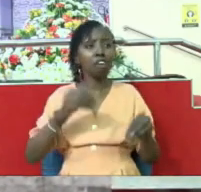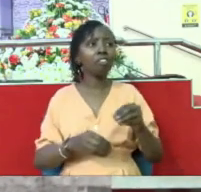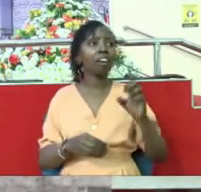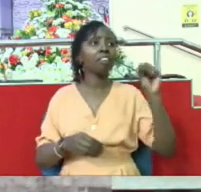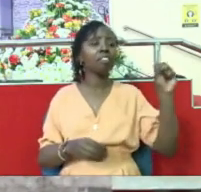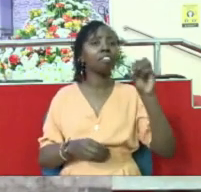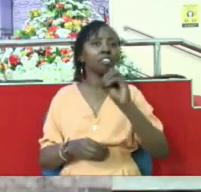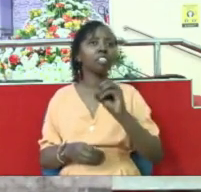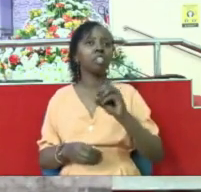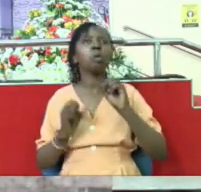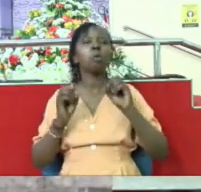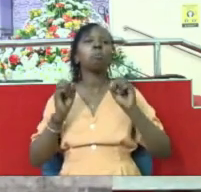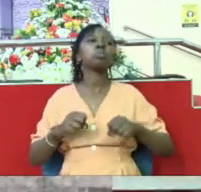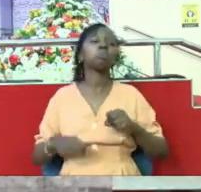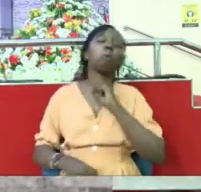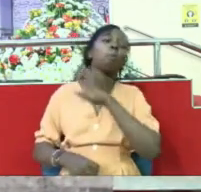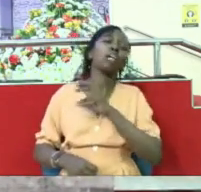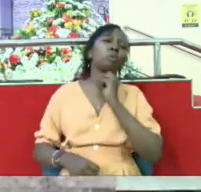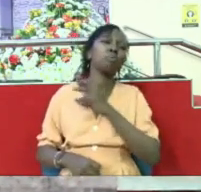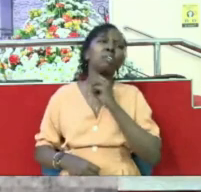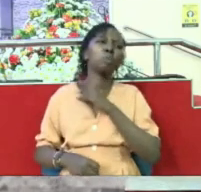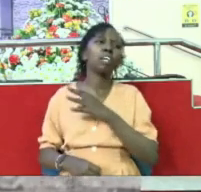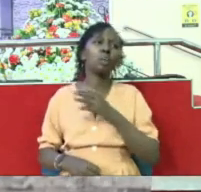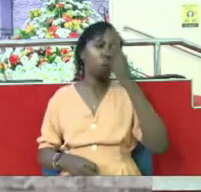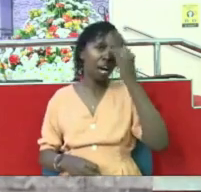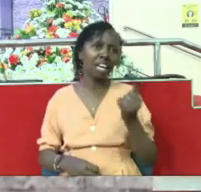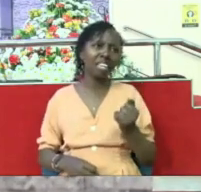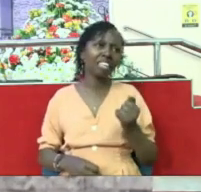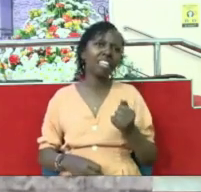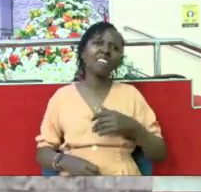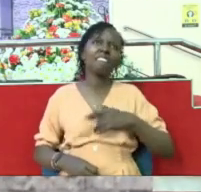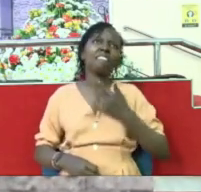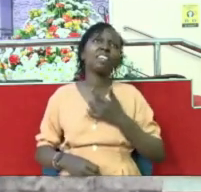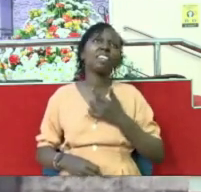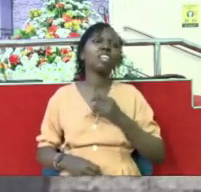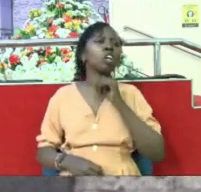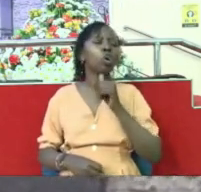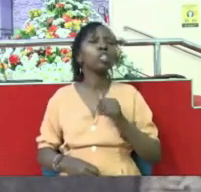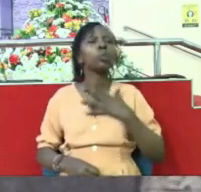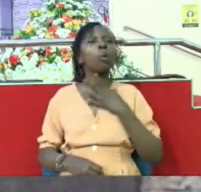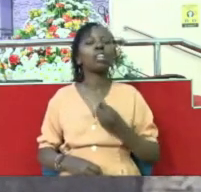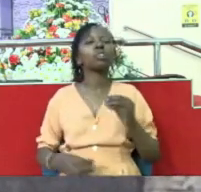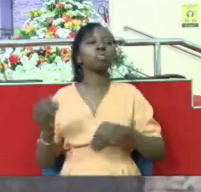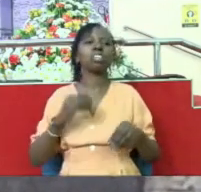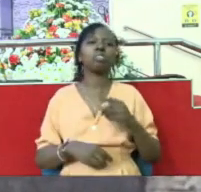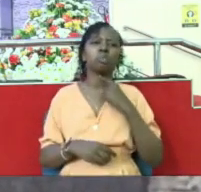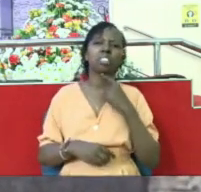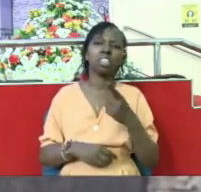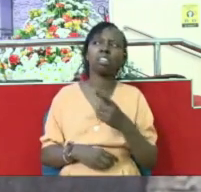kelele. 50 utaenda ukipiga kelele kule. 50 utaenda ukilalamika. Muangalie bishop, muangalie bishop. Hata